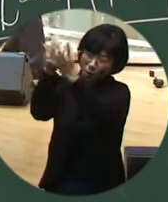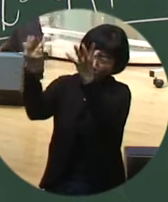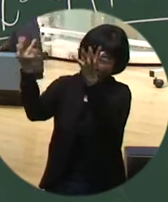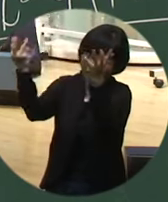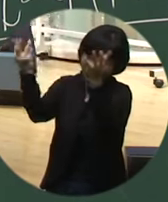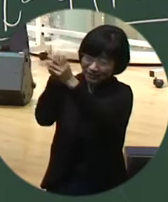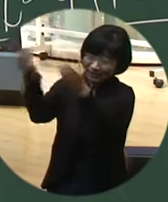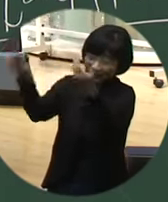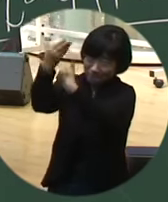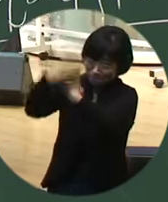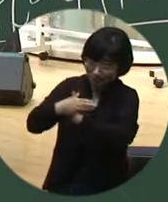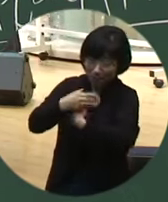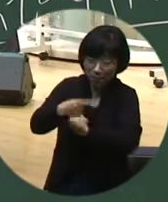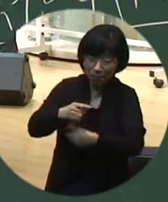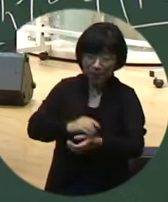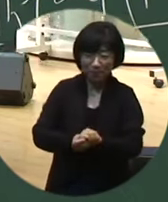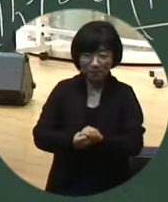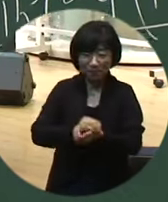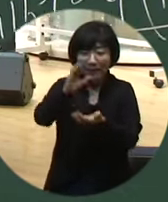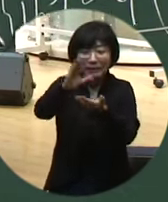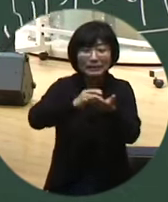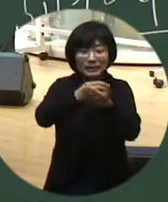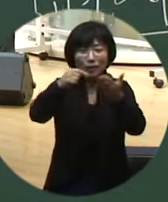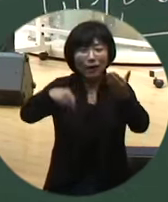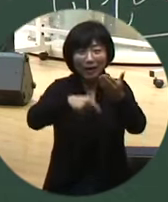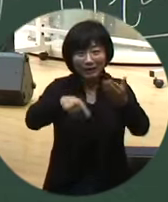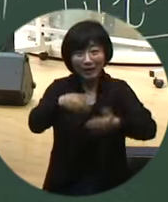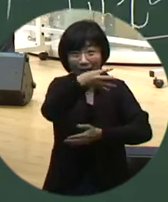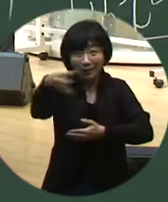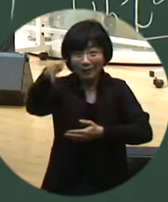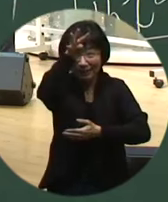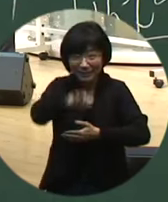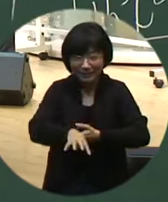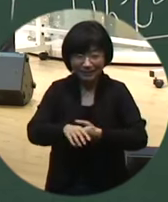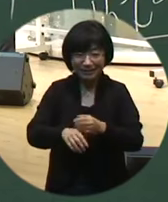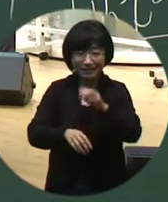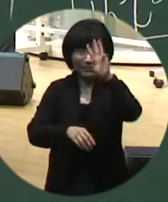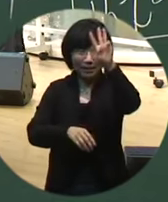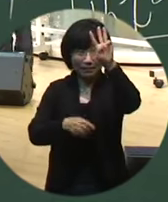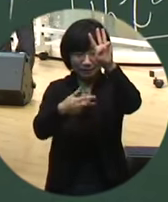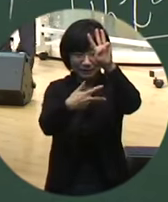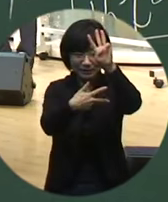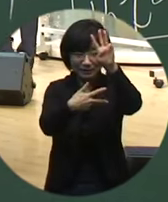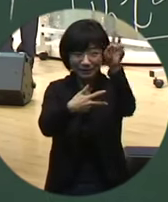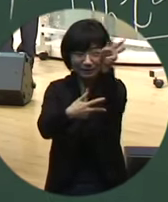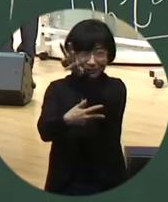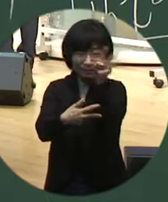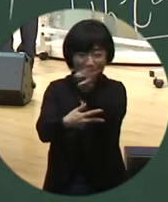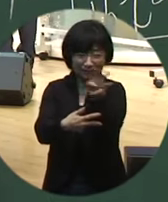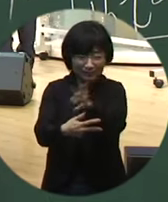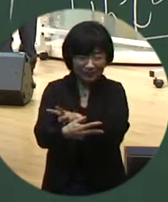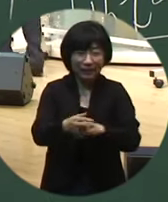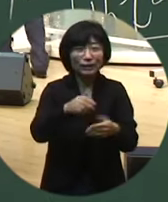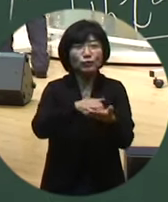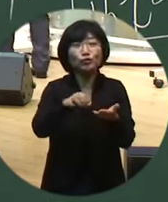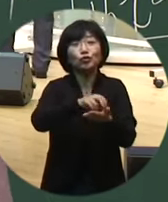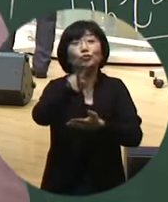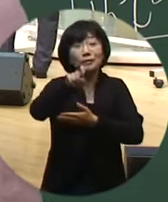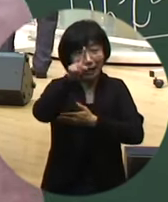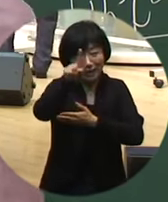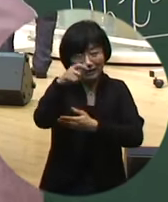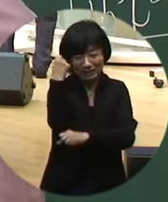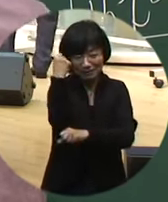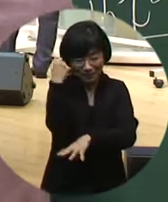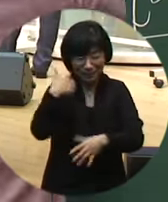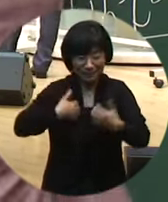mission? 그리스도 안에 있는 21가지 본질을 찾아서 제대로 누리라. It's to discover and enjoy the 21 essence that is inside of Christ.